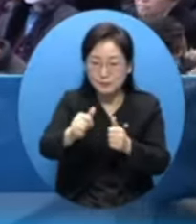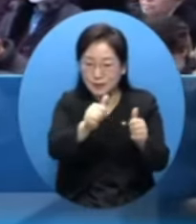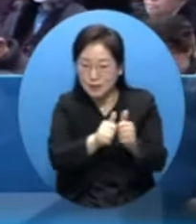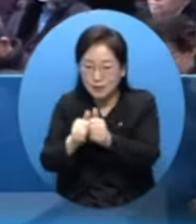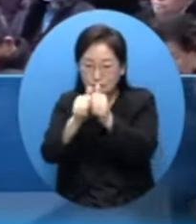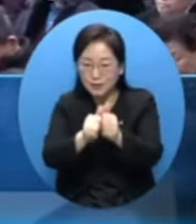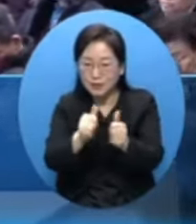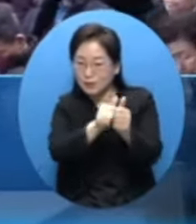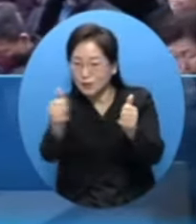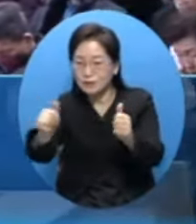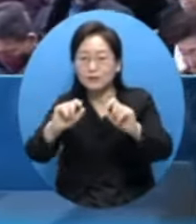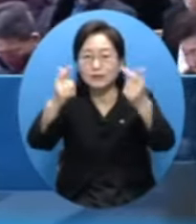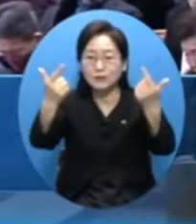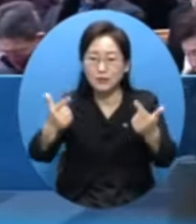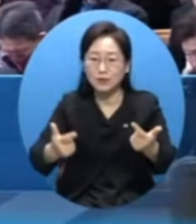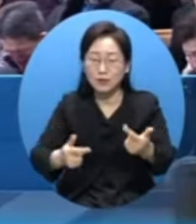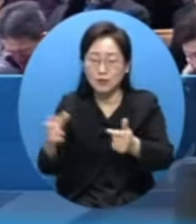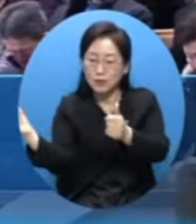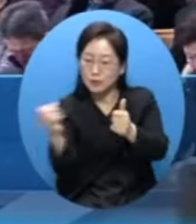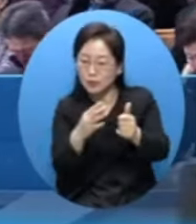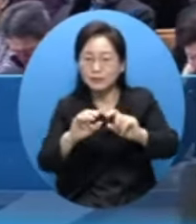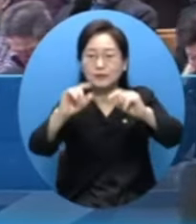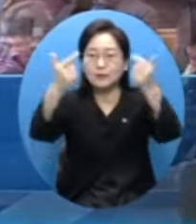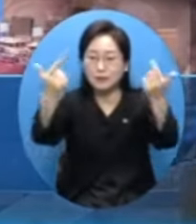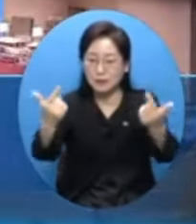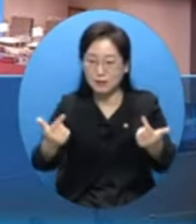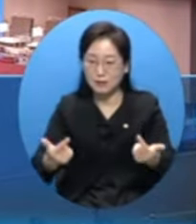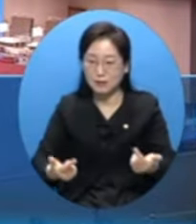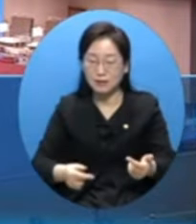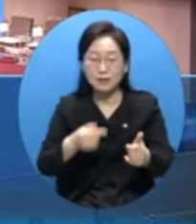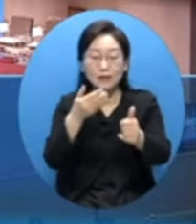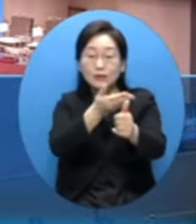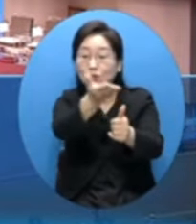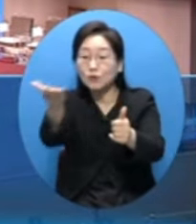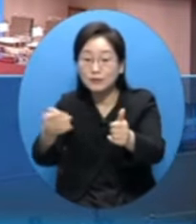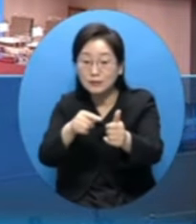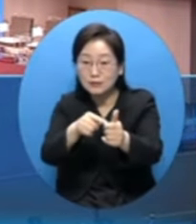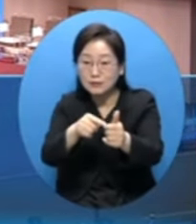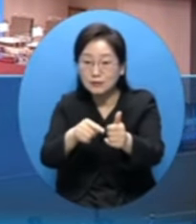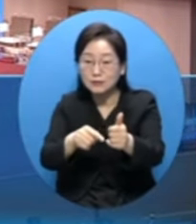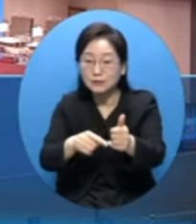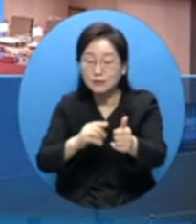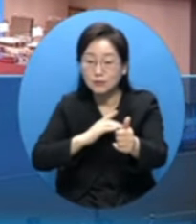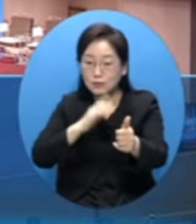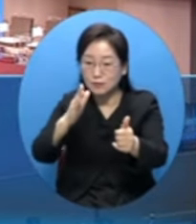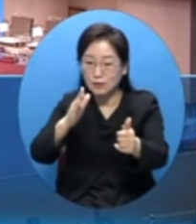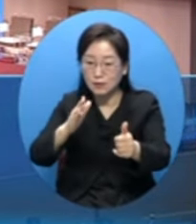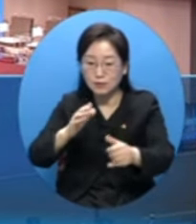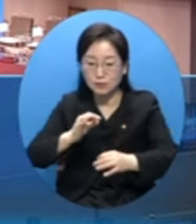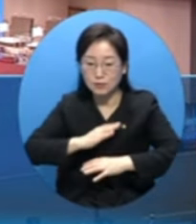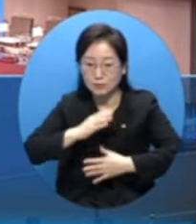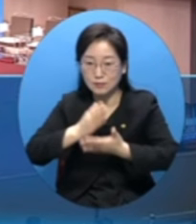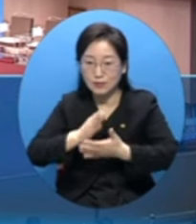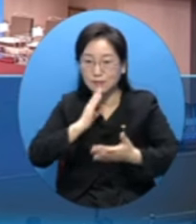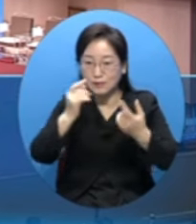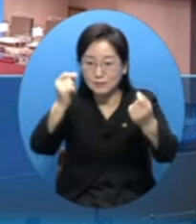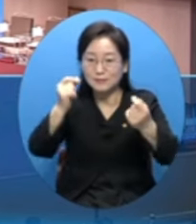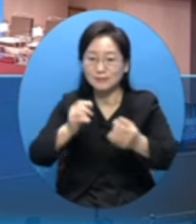너를 떠나지 아니하시며 버리지 아니하시리니 너는 두려워하지 말라. 놀라지 말라. 아멘.